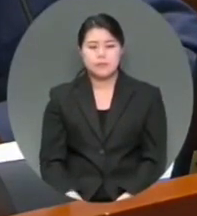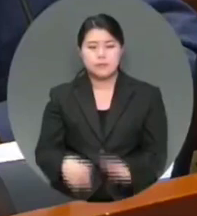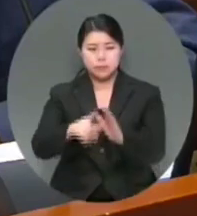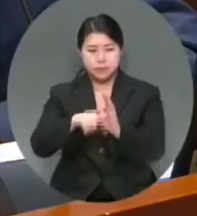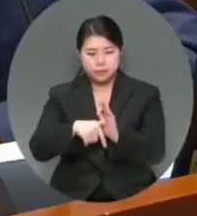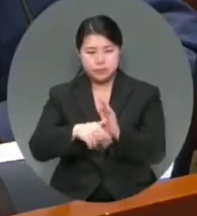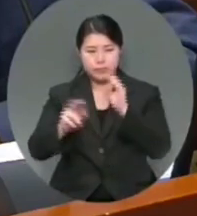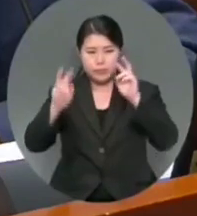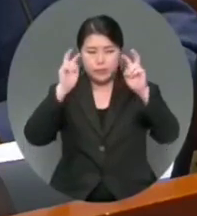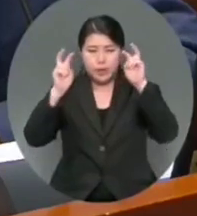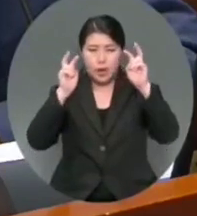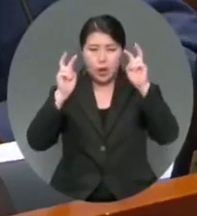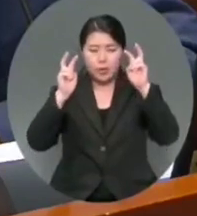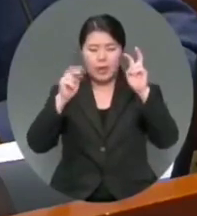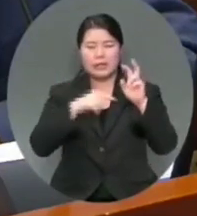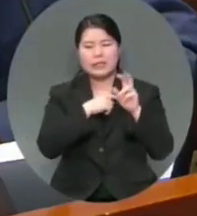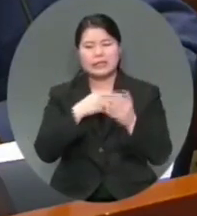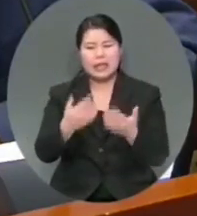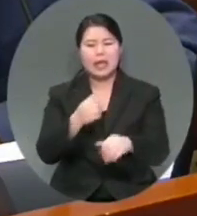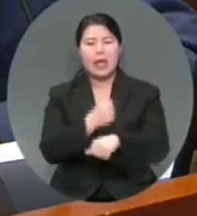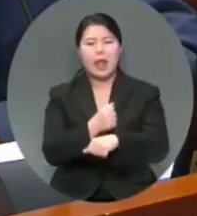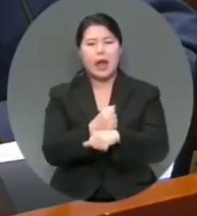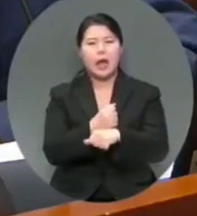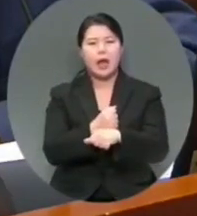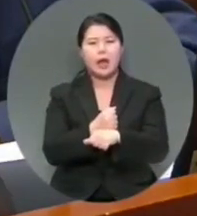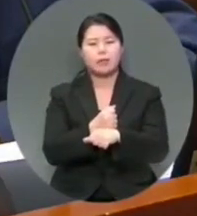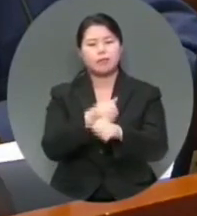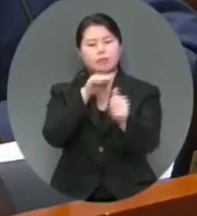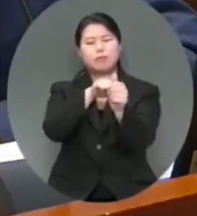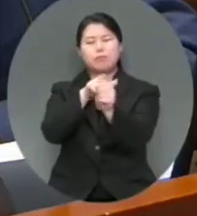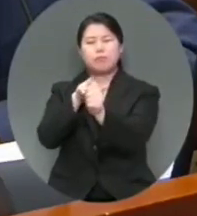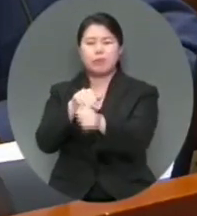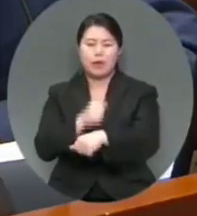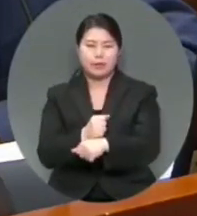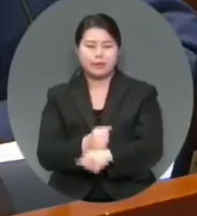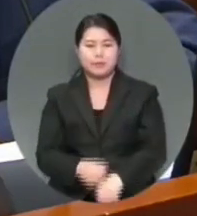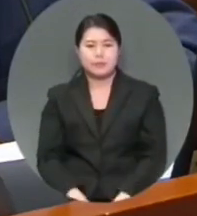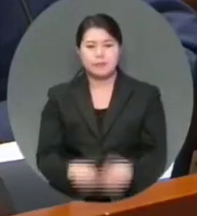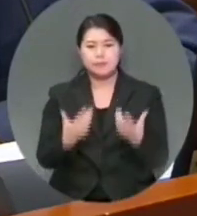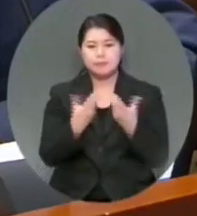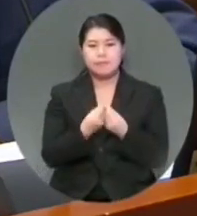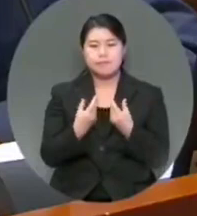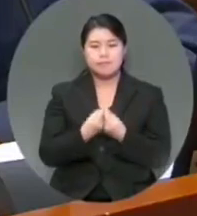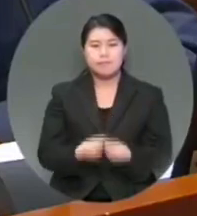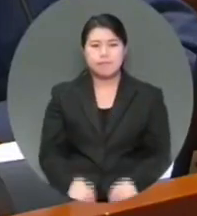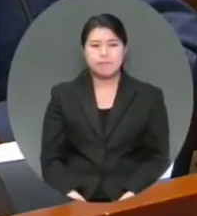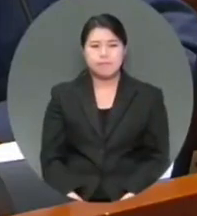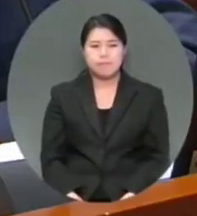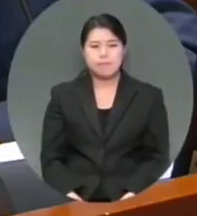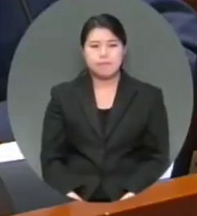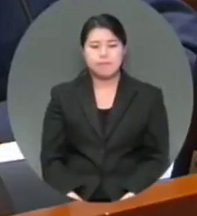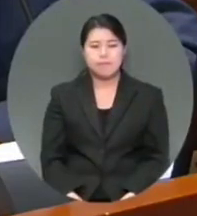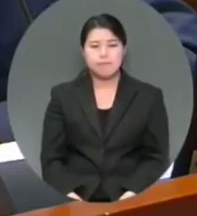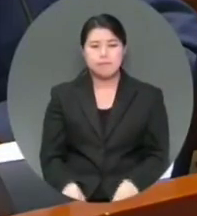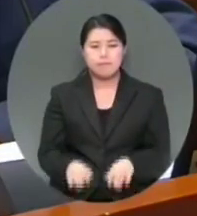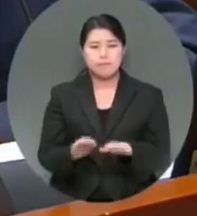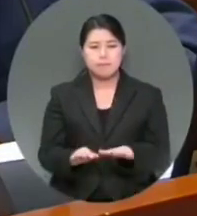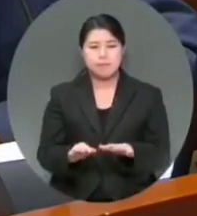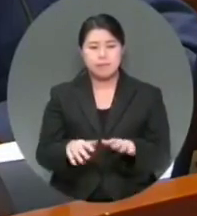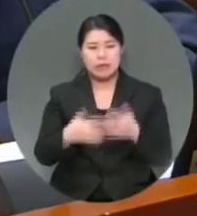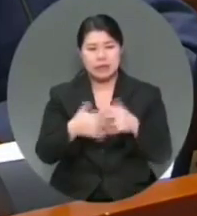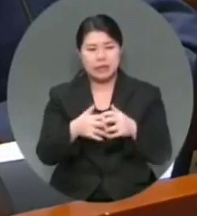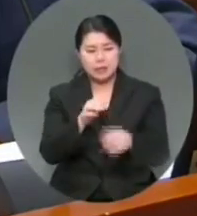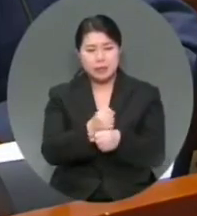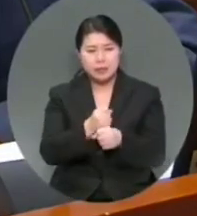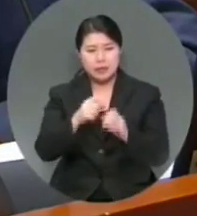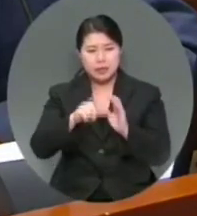기업에게 조금 좀 희생을 좀 요구해라. 예를 들면 제가 예를 하나 들었습니다. 중위원 가속기를 구축하는데